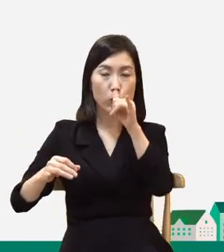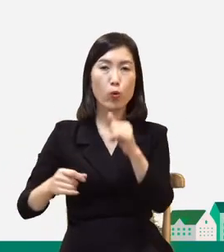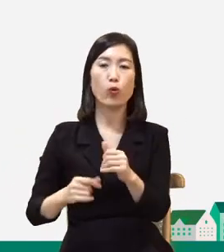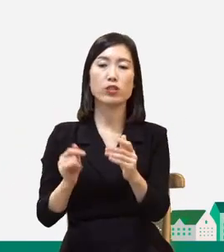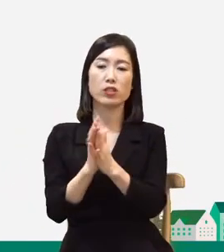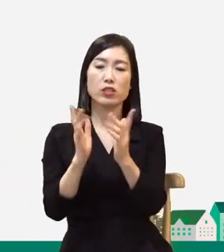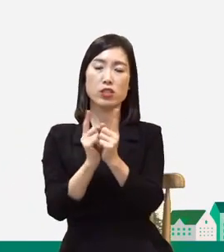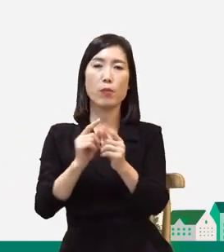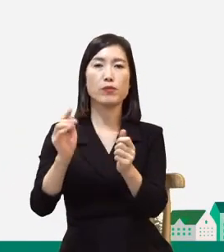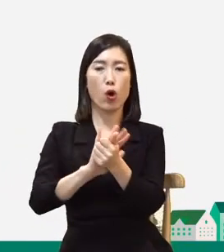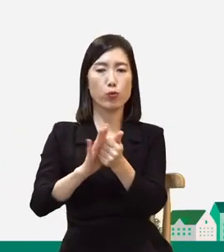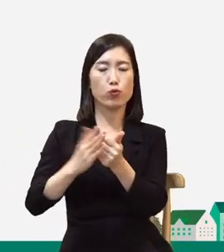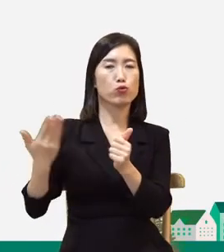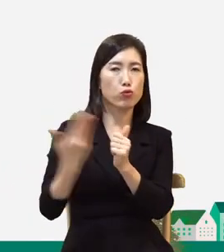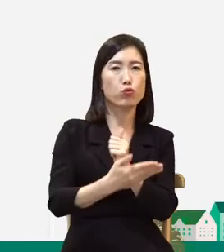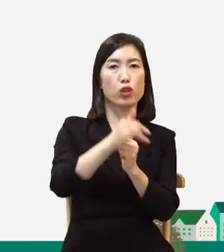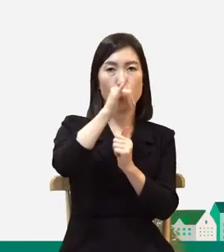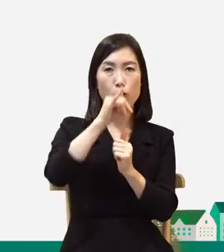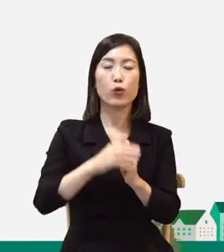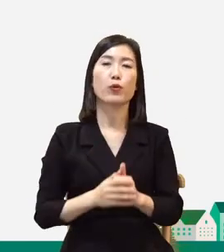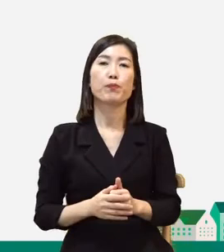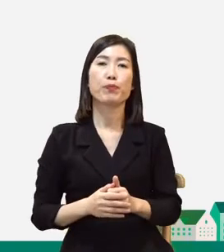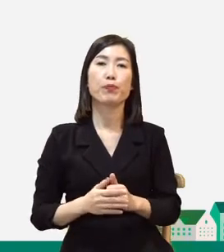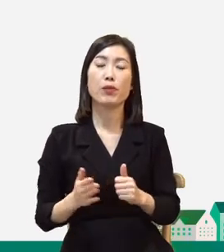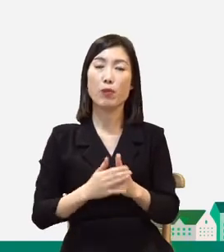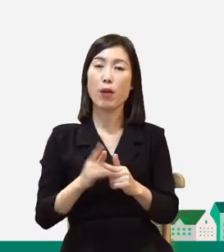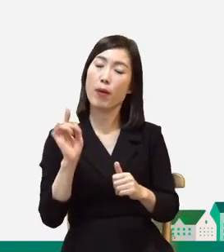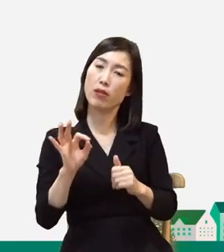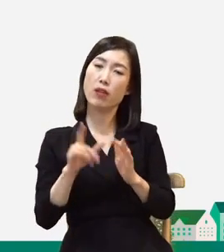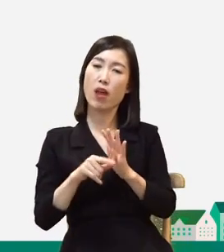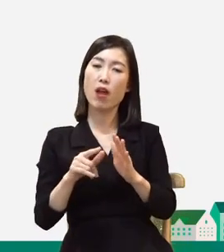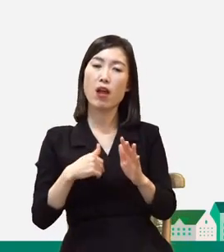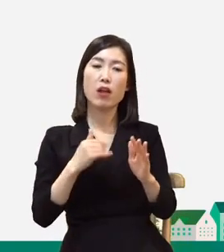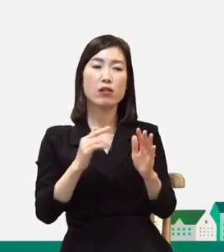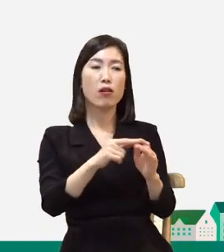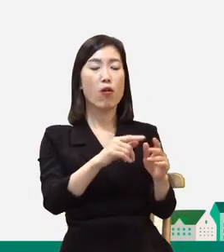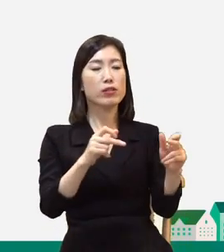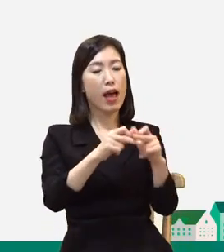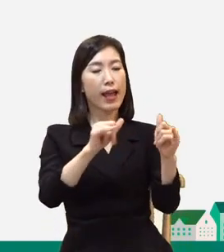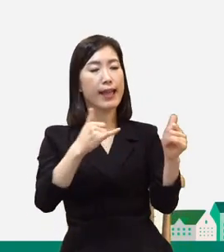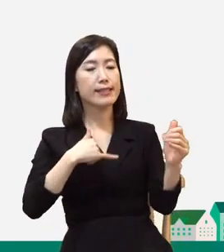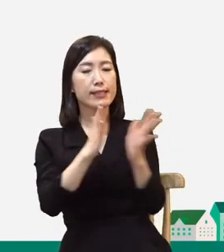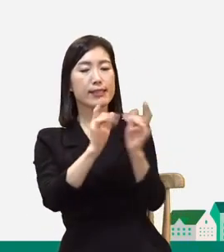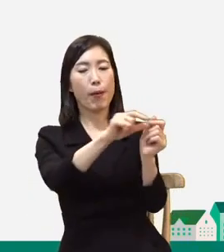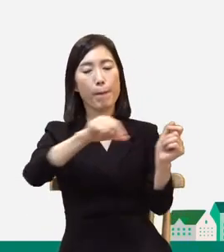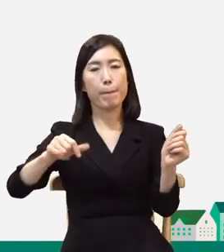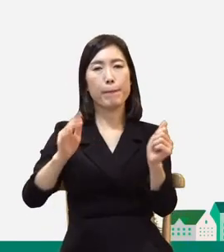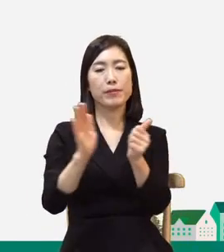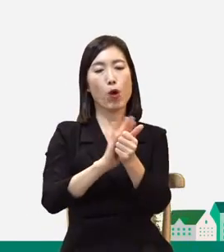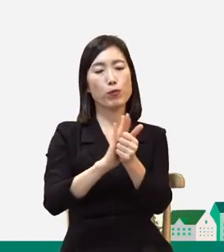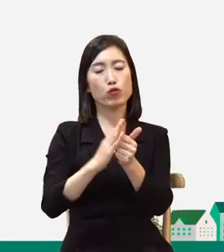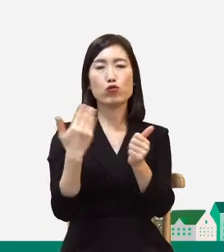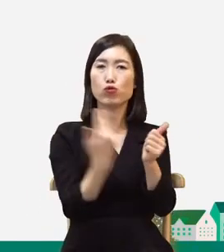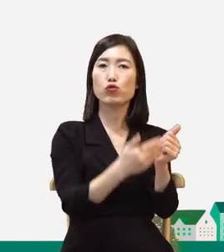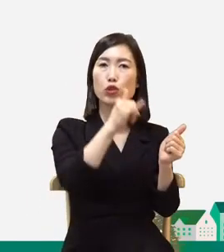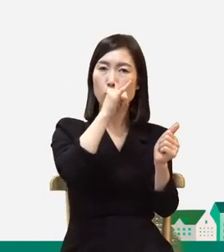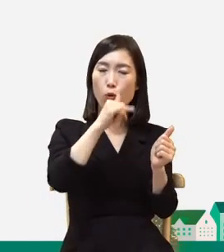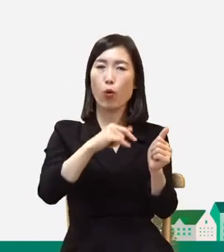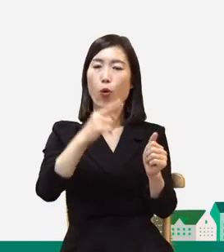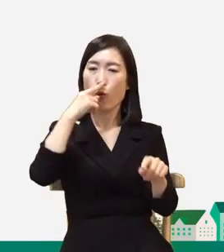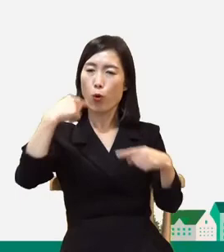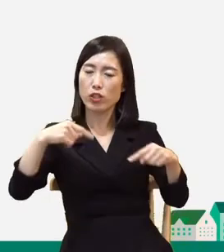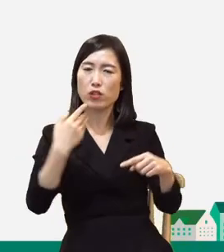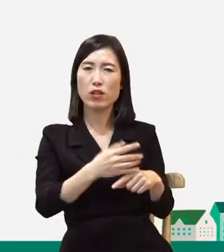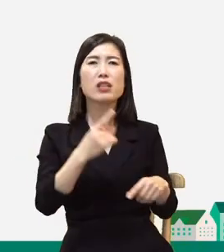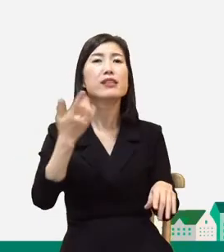직접 서비스를 제공하는데요. 그러다 보니까 직접 서비스를 제공하는데 코치가 이제 역할이 이제 뭐